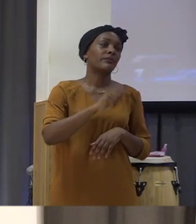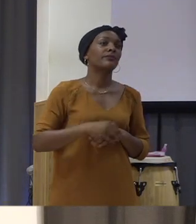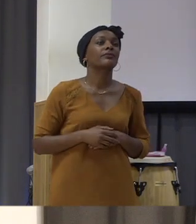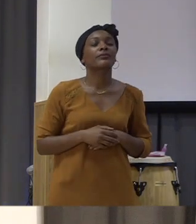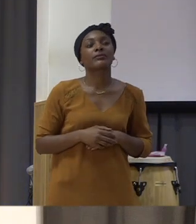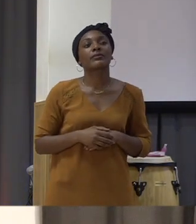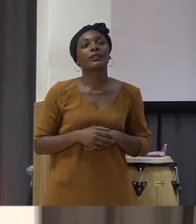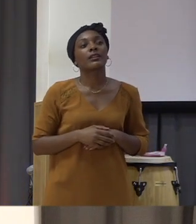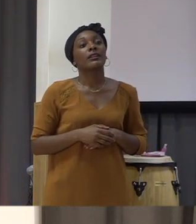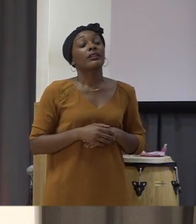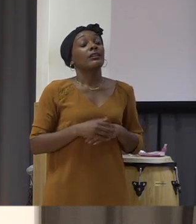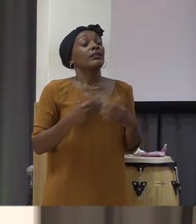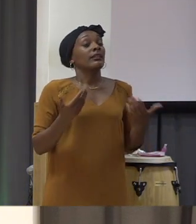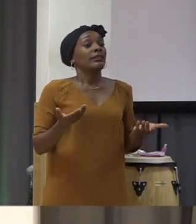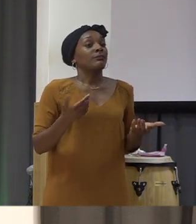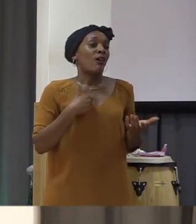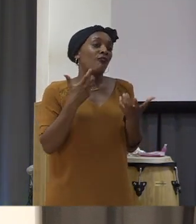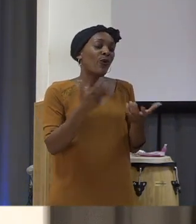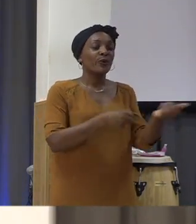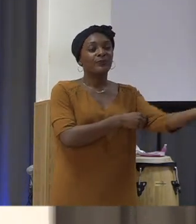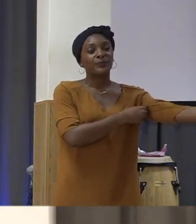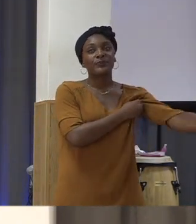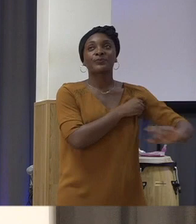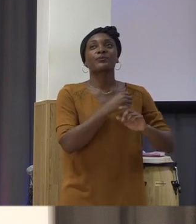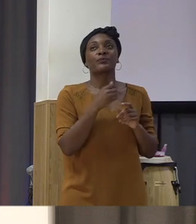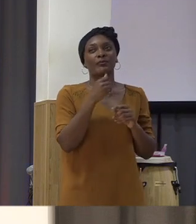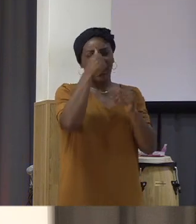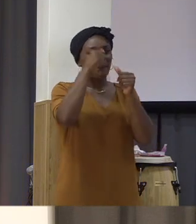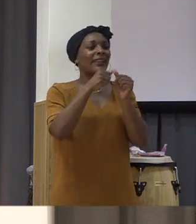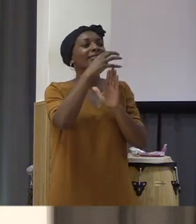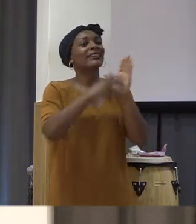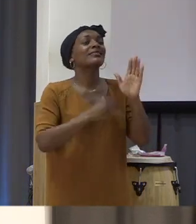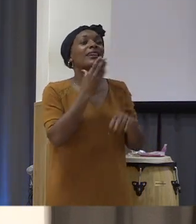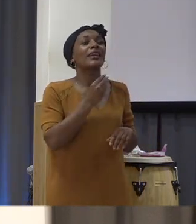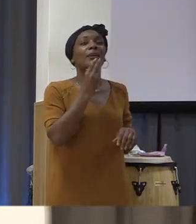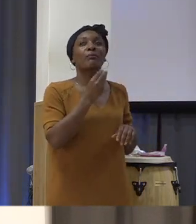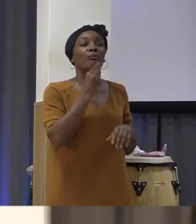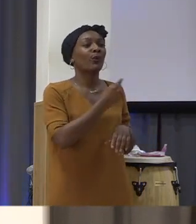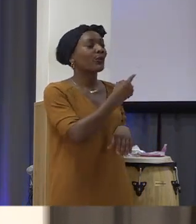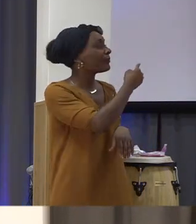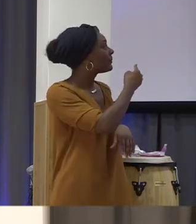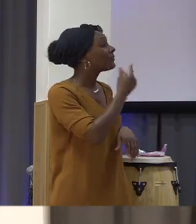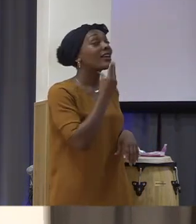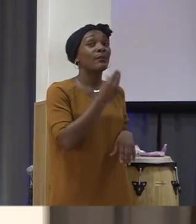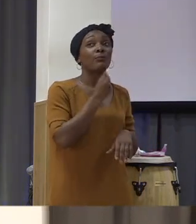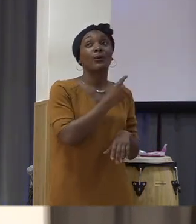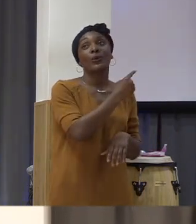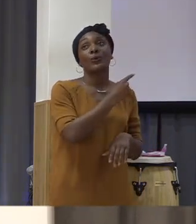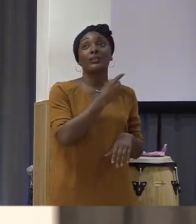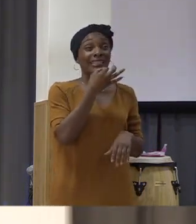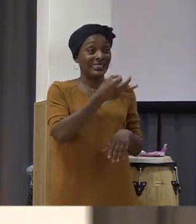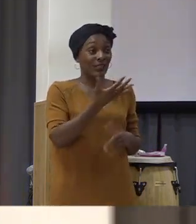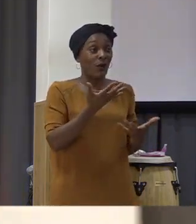Et dans cette pensée-là, j'aimerais vous rappeler ce texte de la parole de Dieu que nous connaissons peut-être, qui nous dit